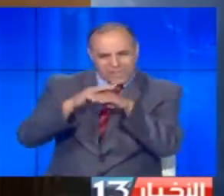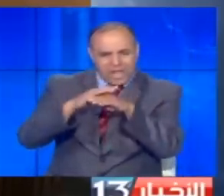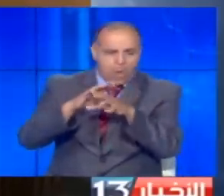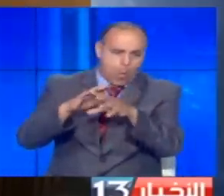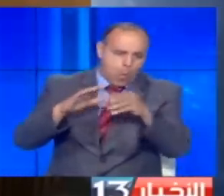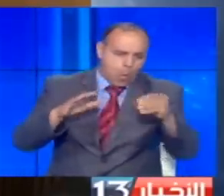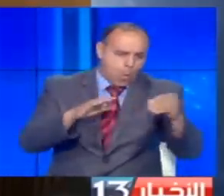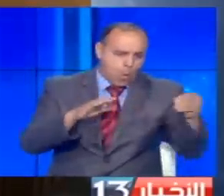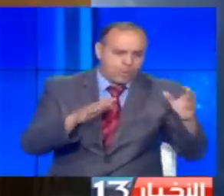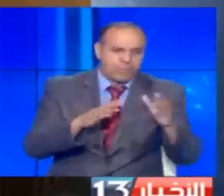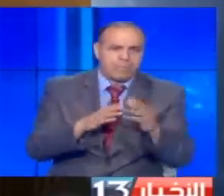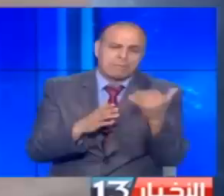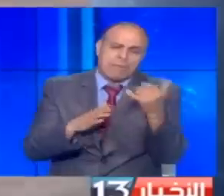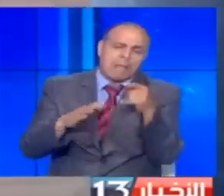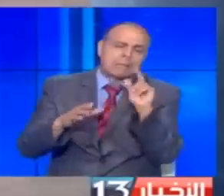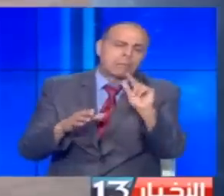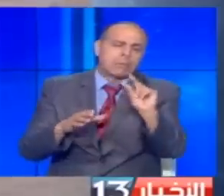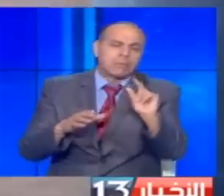الاخرى